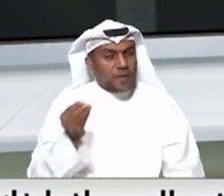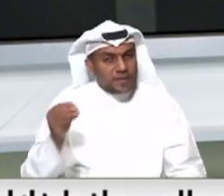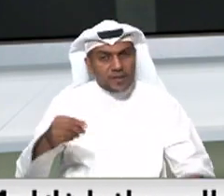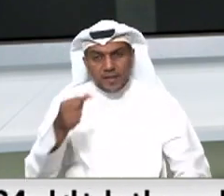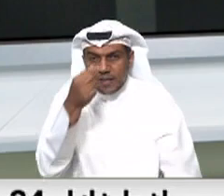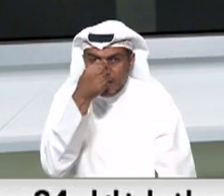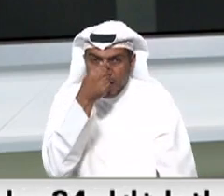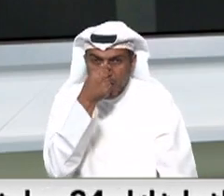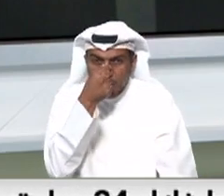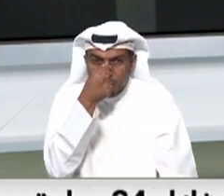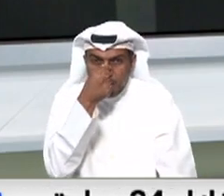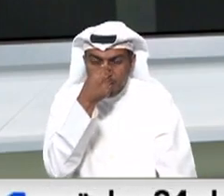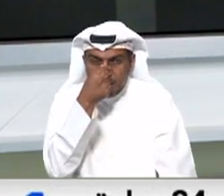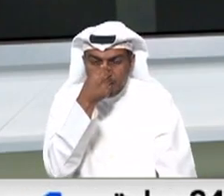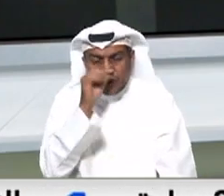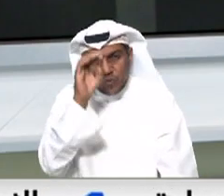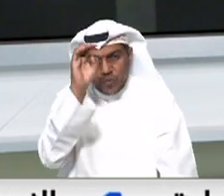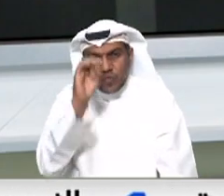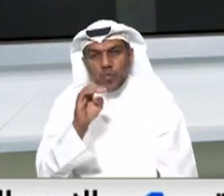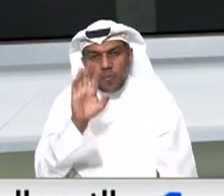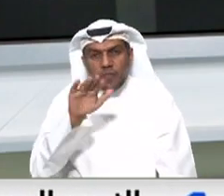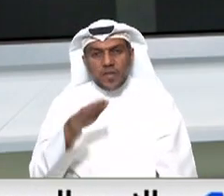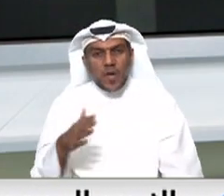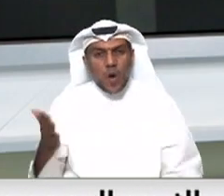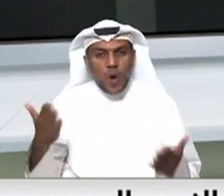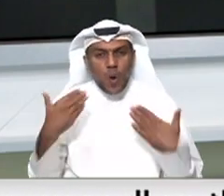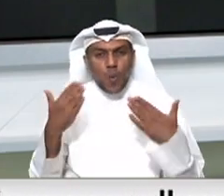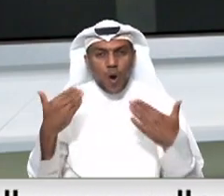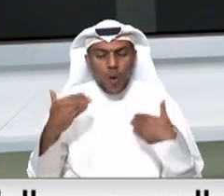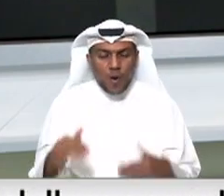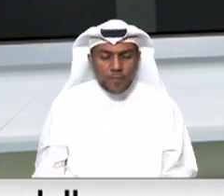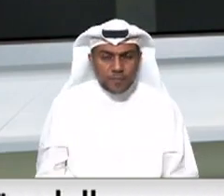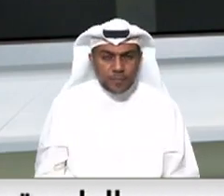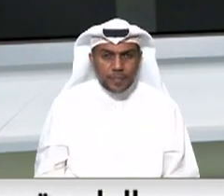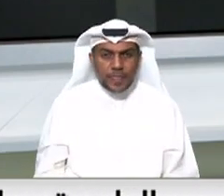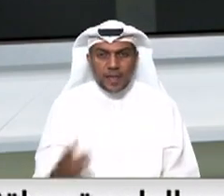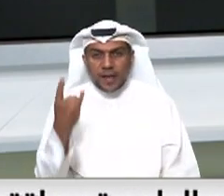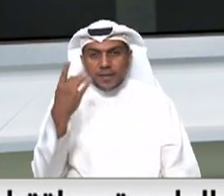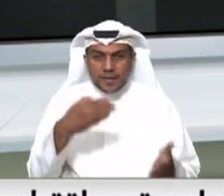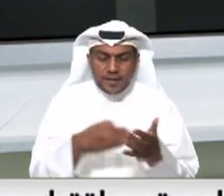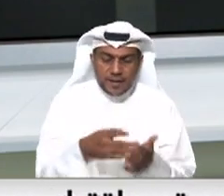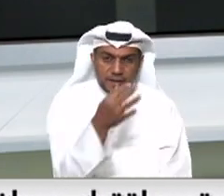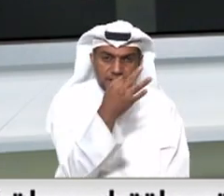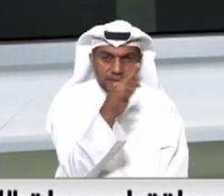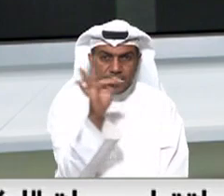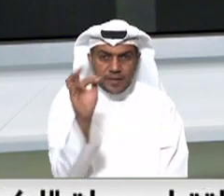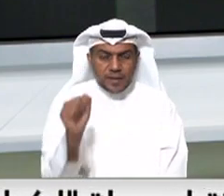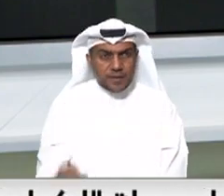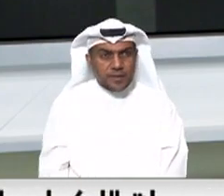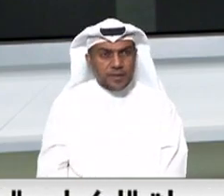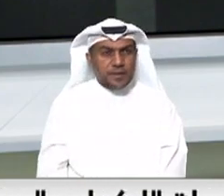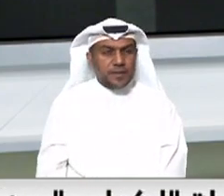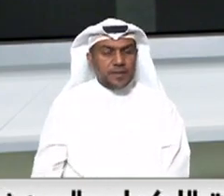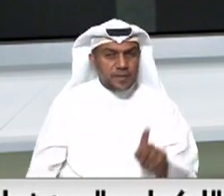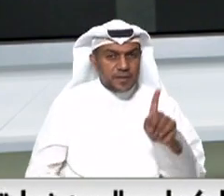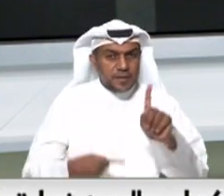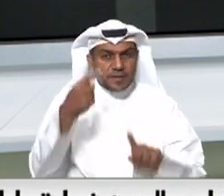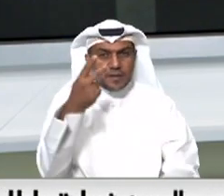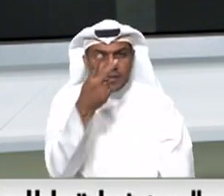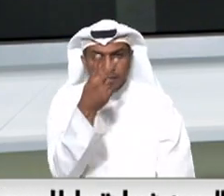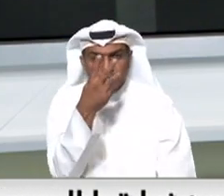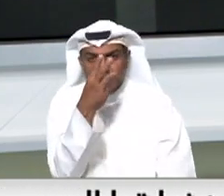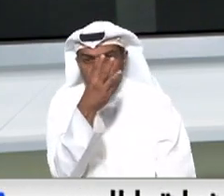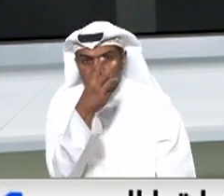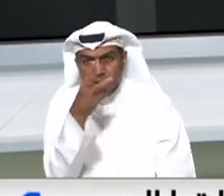الخميس مع قلبه الهواء الى كورس وسرعه الرياح راح تكون خفيفه لمعتدله من عشره الى ثلاثين كيلو متر في الساعه العظمى 47 والصغرى